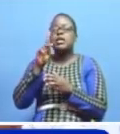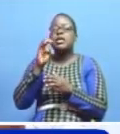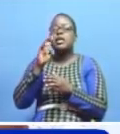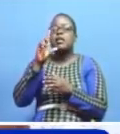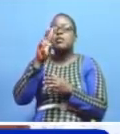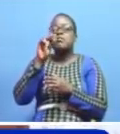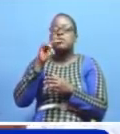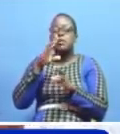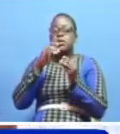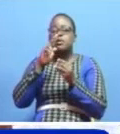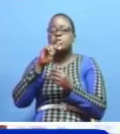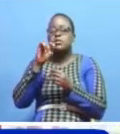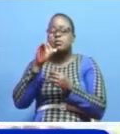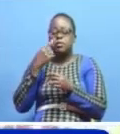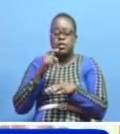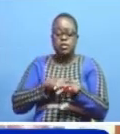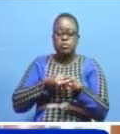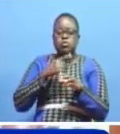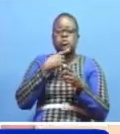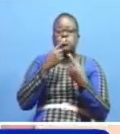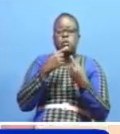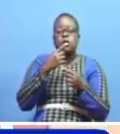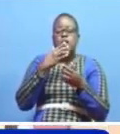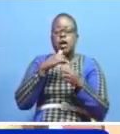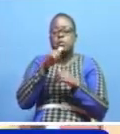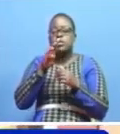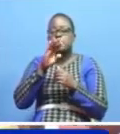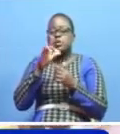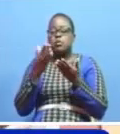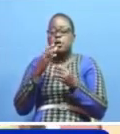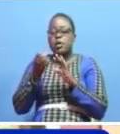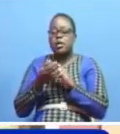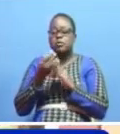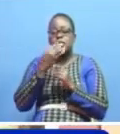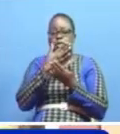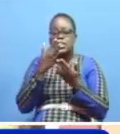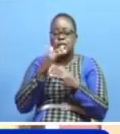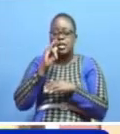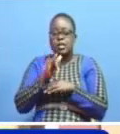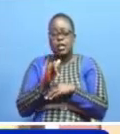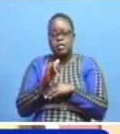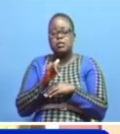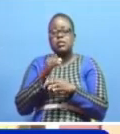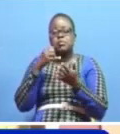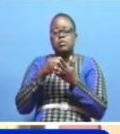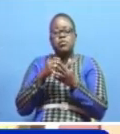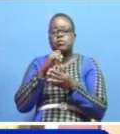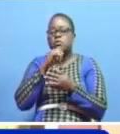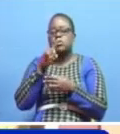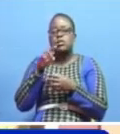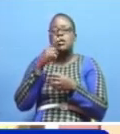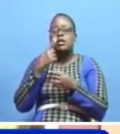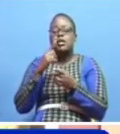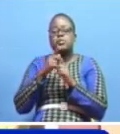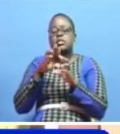ni wa munenge Nzilu mwanya wa kuitetea kukonya mutaratara usu vala Nzilu waweteka na maundu alonuko na nyonamo timawo ona kwithia na nengania